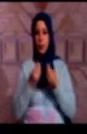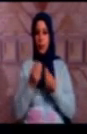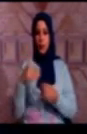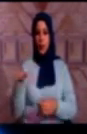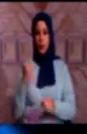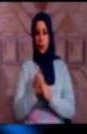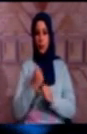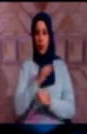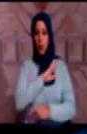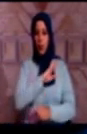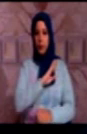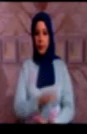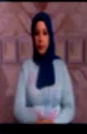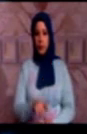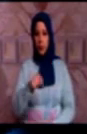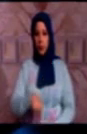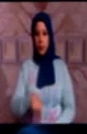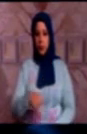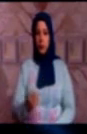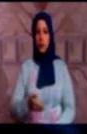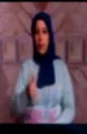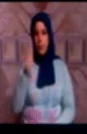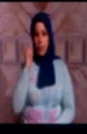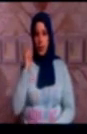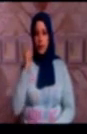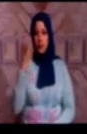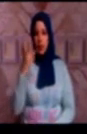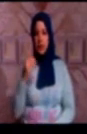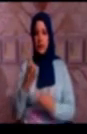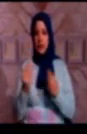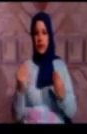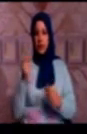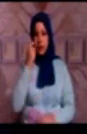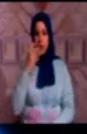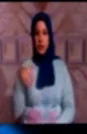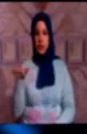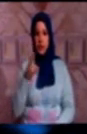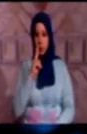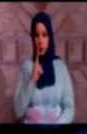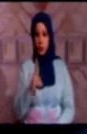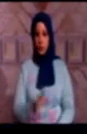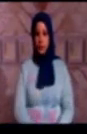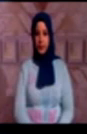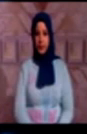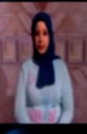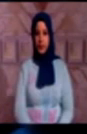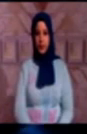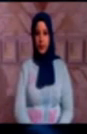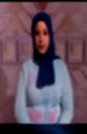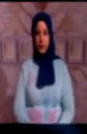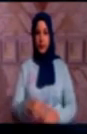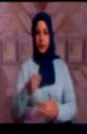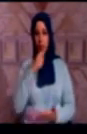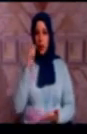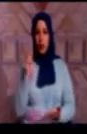لاقي من خلال النهارده وامبارح هناك عدد كبير من المواقع نشرت ان هو تم يعني اصدار